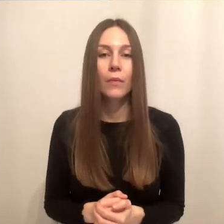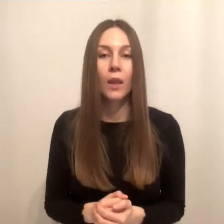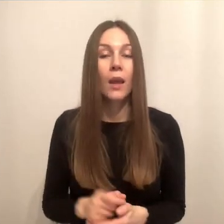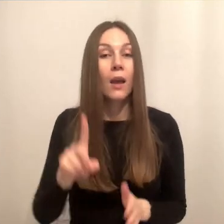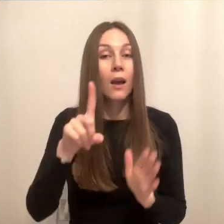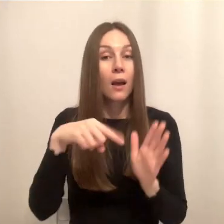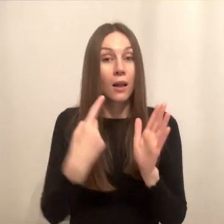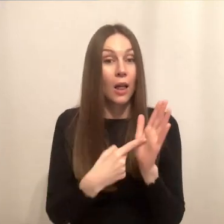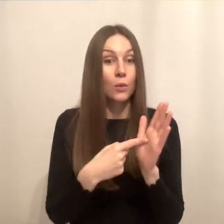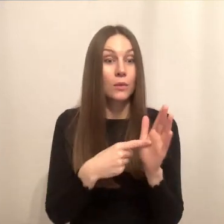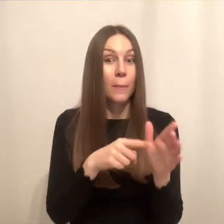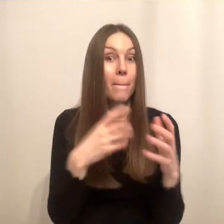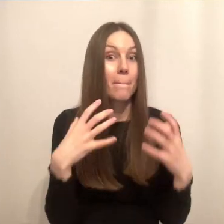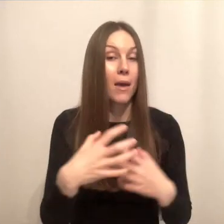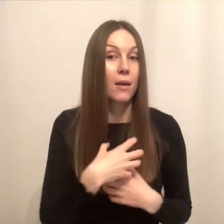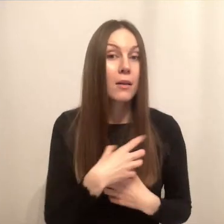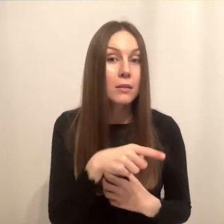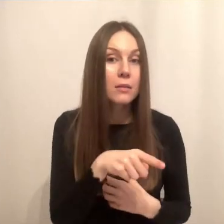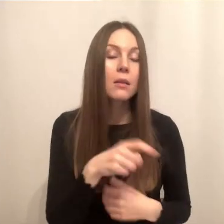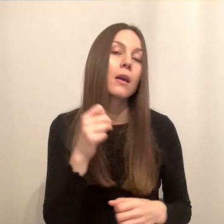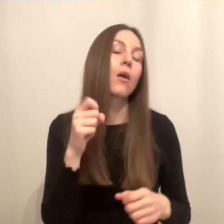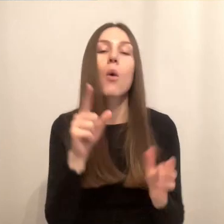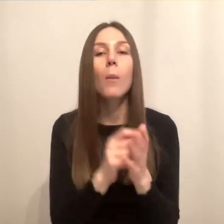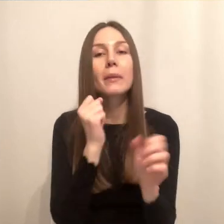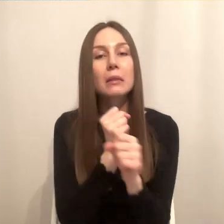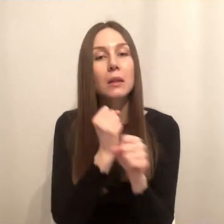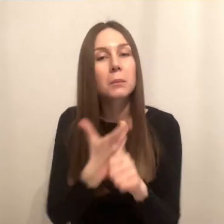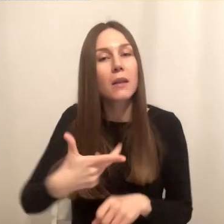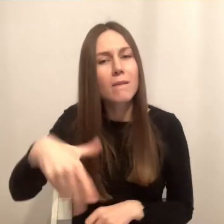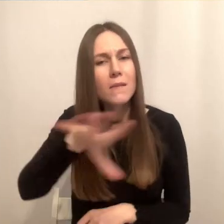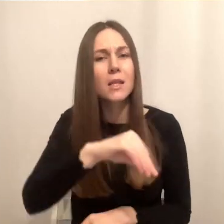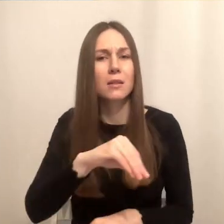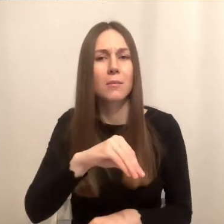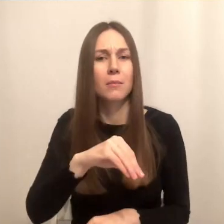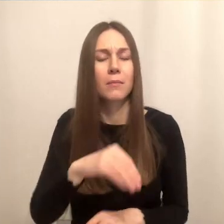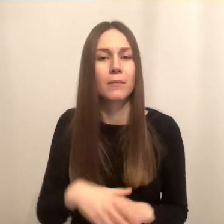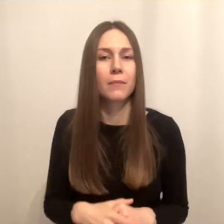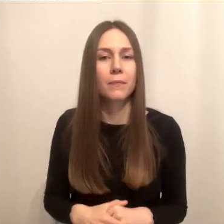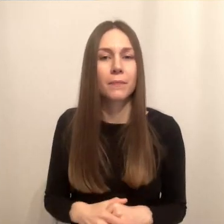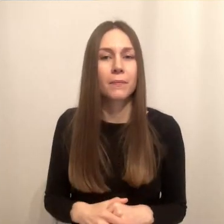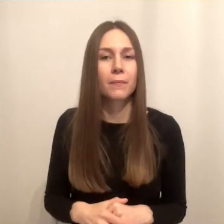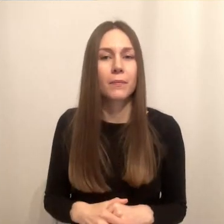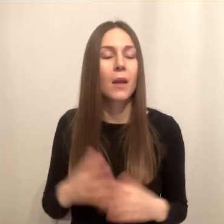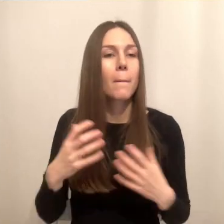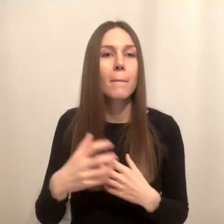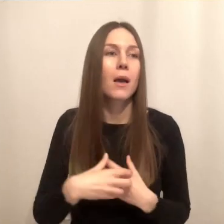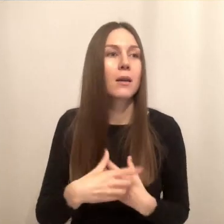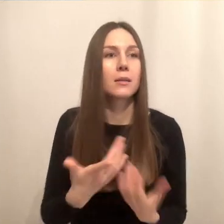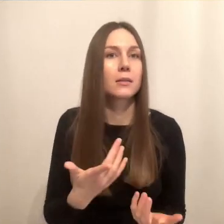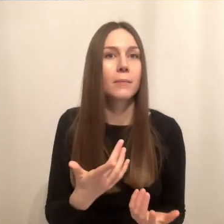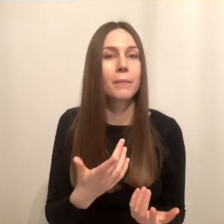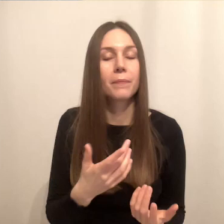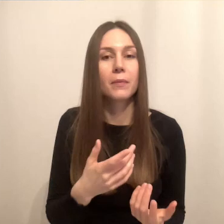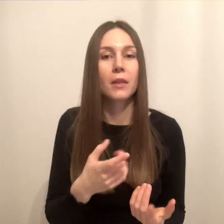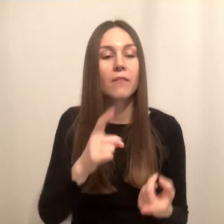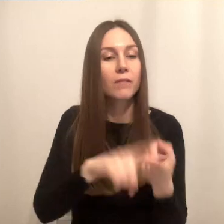merui, tai meras turi dirbti su visais, ir nelabai turbūt jisai lems, kokia bus susiformuos koalicija, su tokia